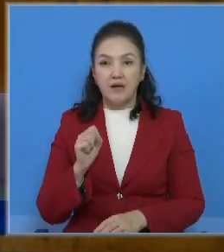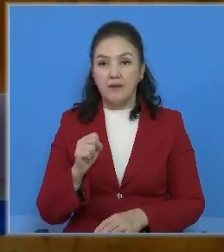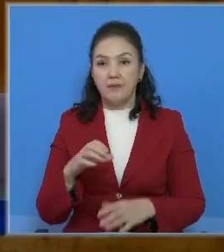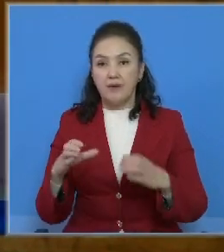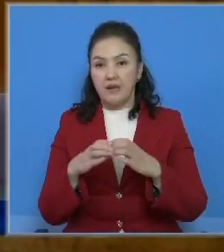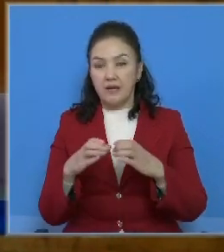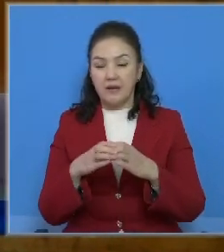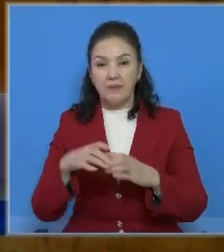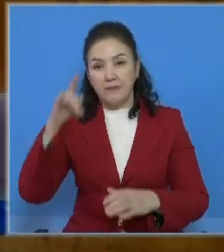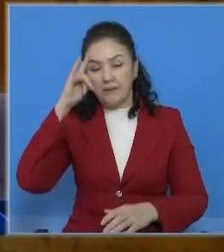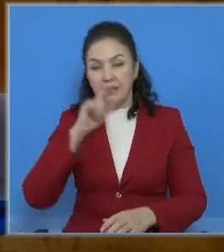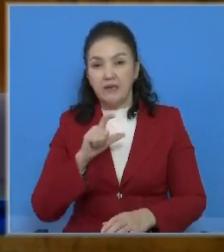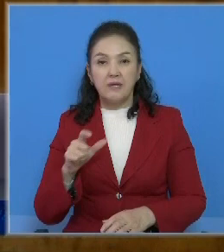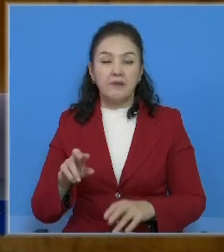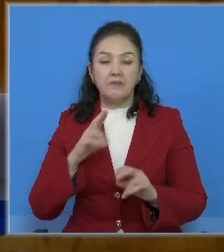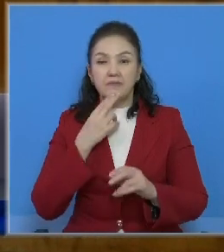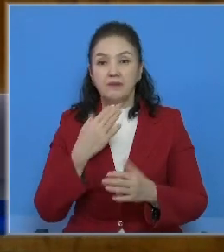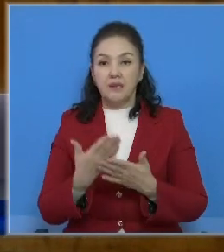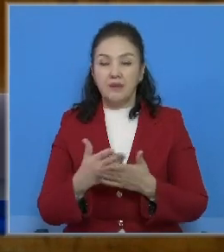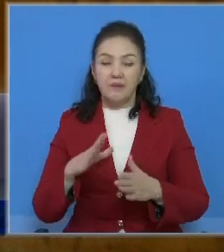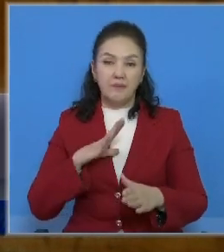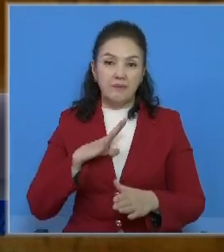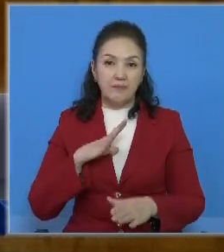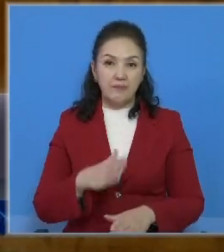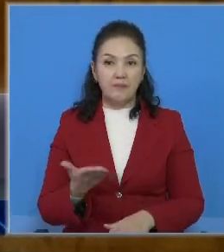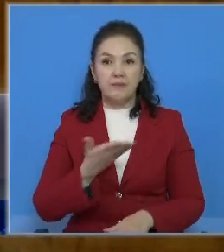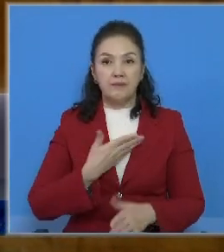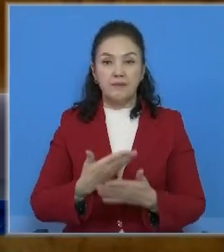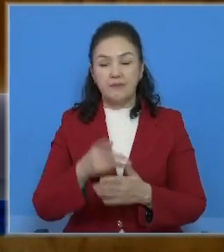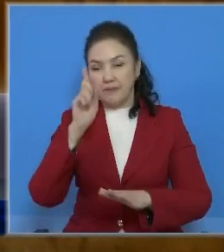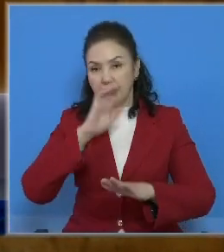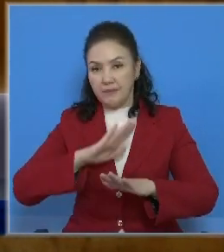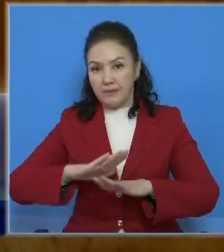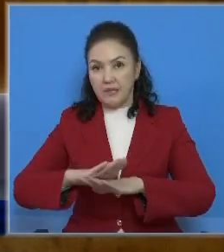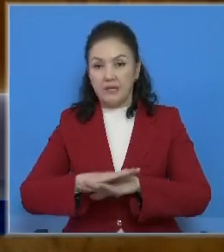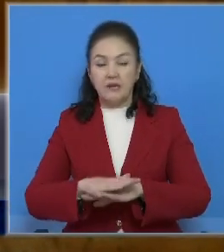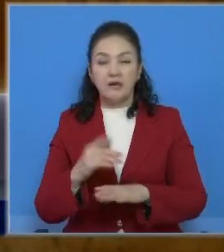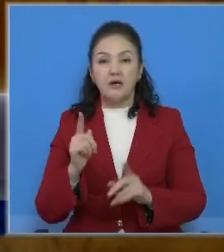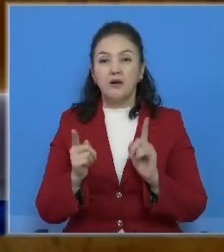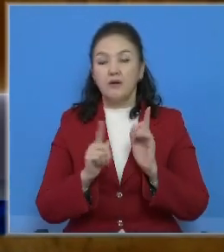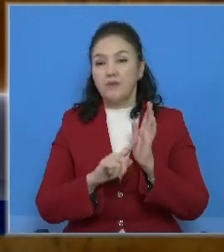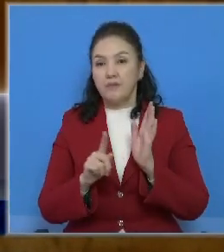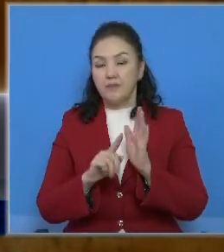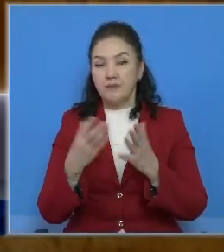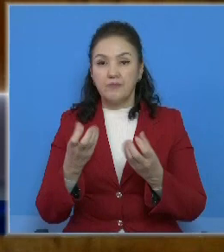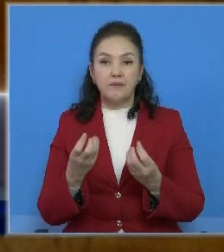пәндер Қазақстан халқы ассамблея кафедрасы болған жерде, біздің елімізде ұлтаралық қатынас